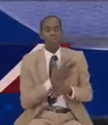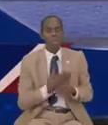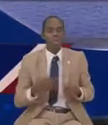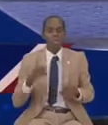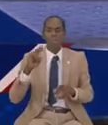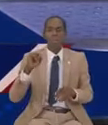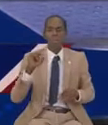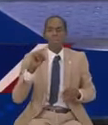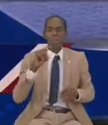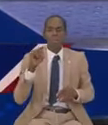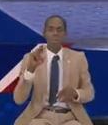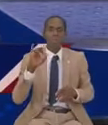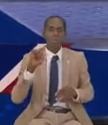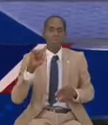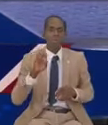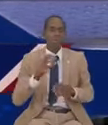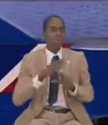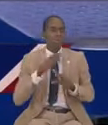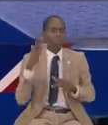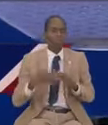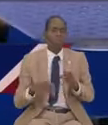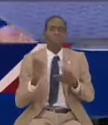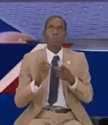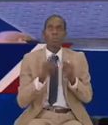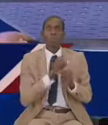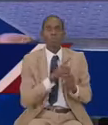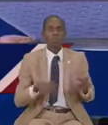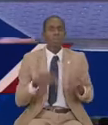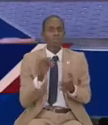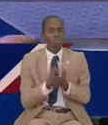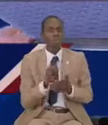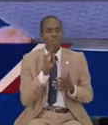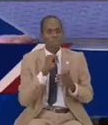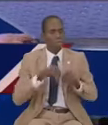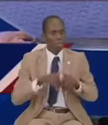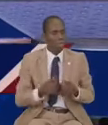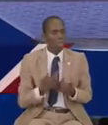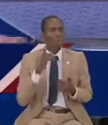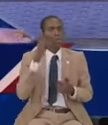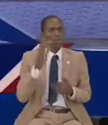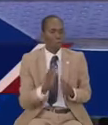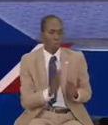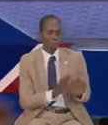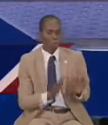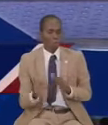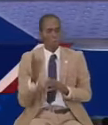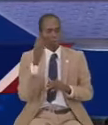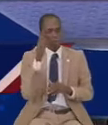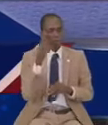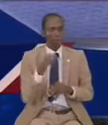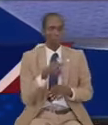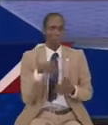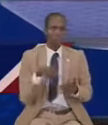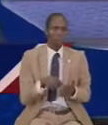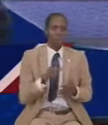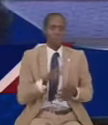Seigneur et Dieu attire où est ce que je vous ai suscité vos enfants et vos filles et